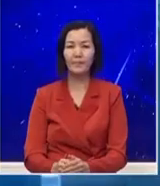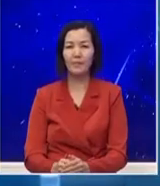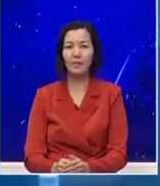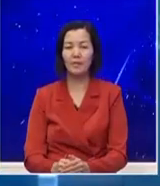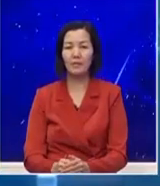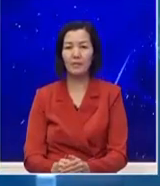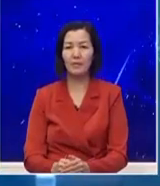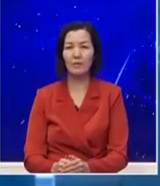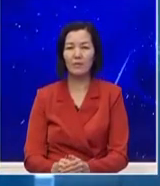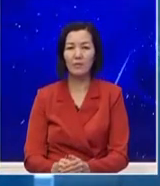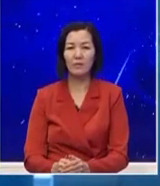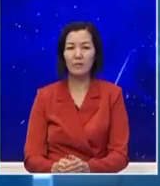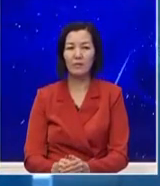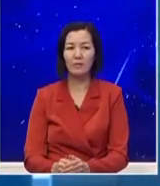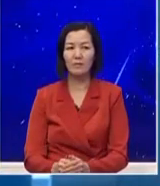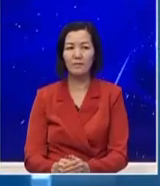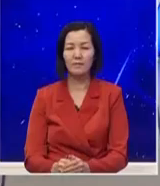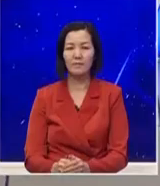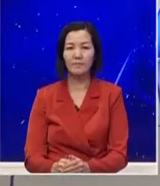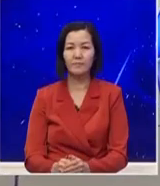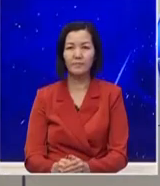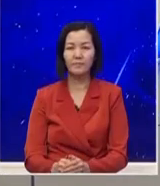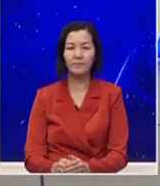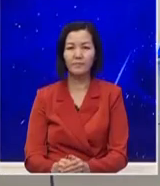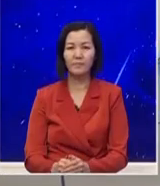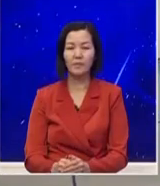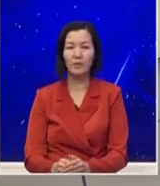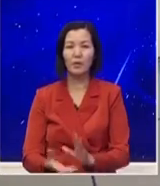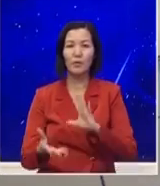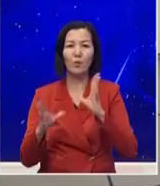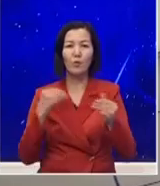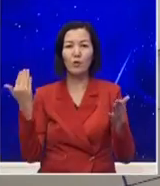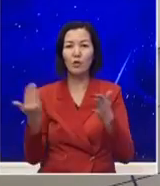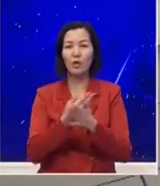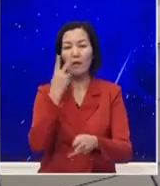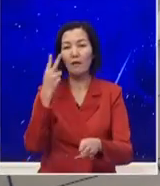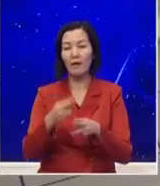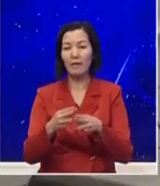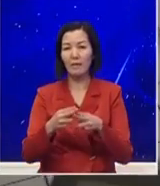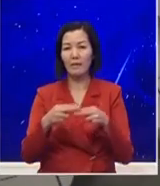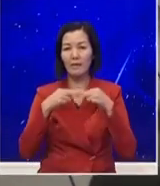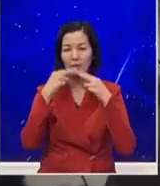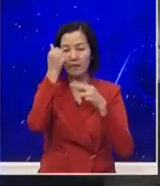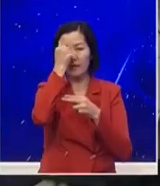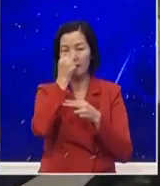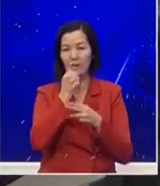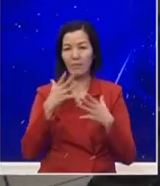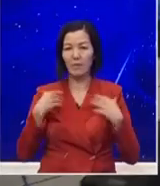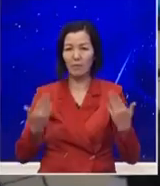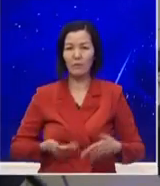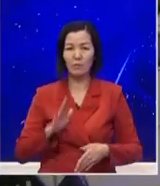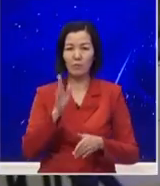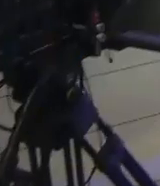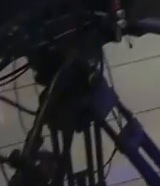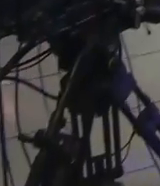Жарқын Нұрланұлы, Мәди Байбосынов, Жетісу телеарнасы. Бүгінге осы, келер күні амандықта қауышайық. Сау болыңыздар.